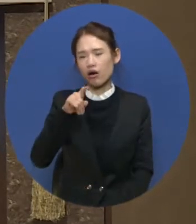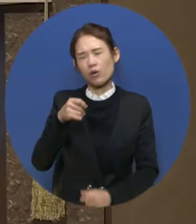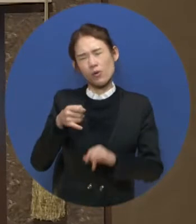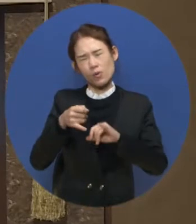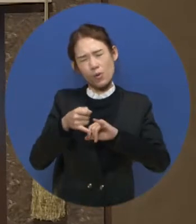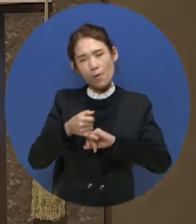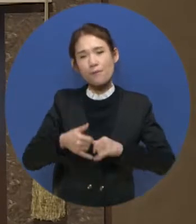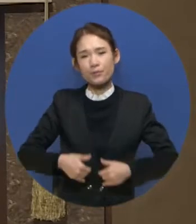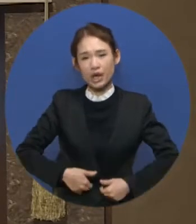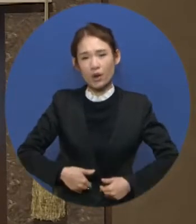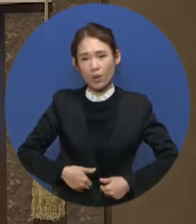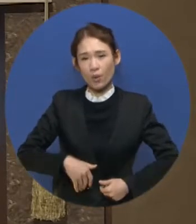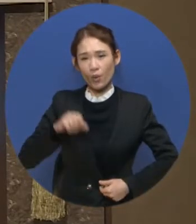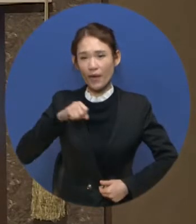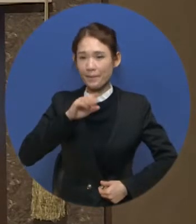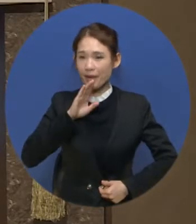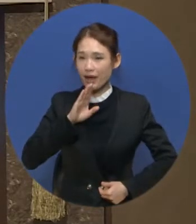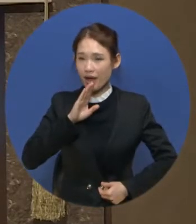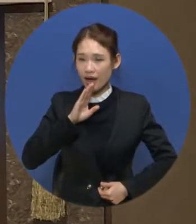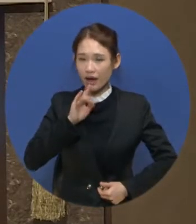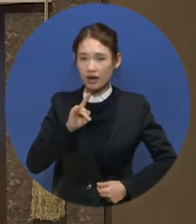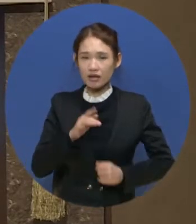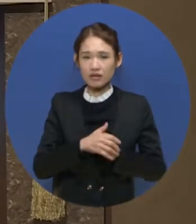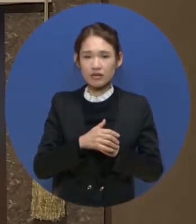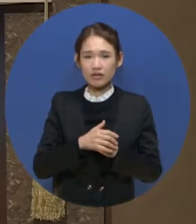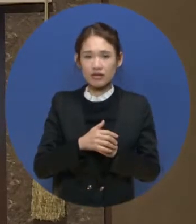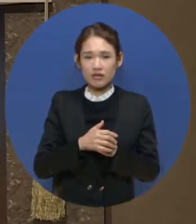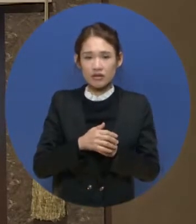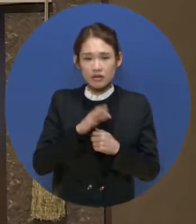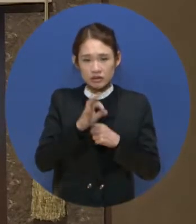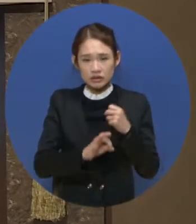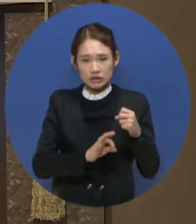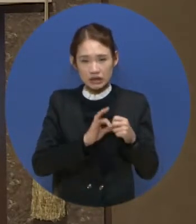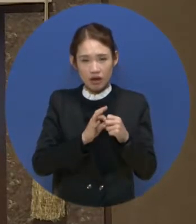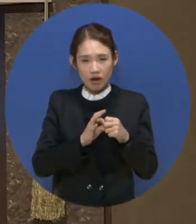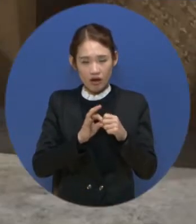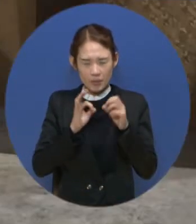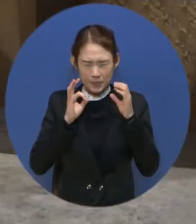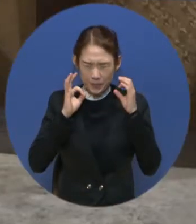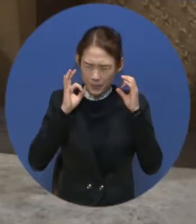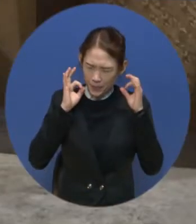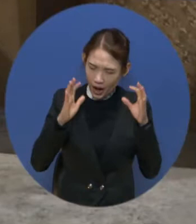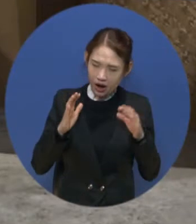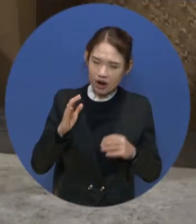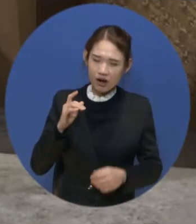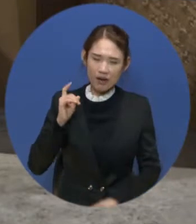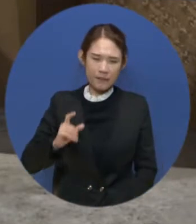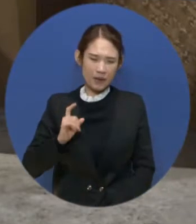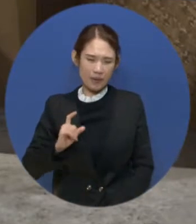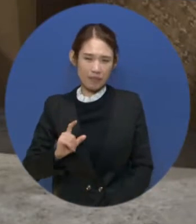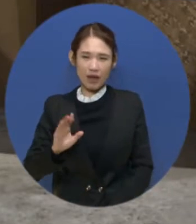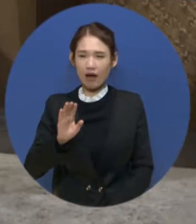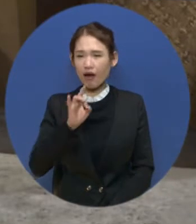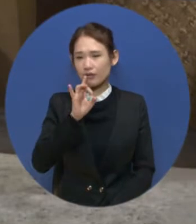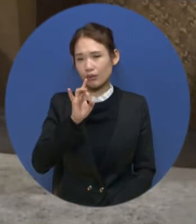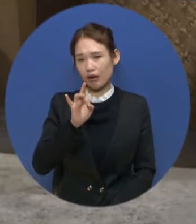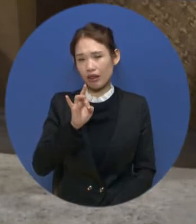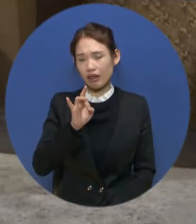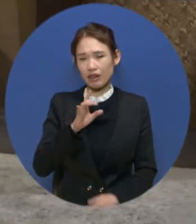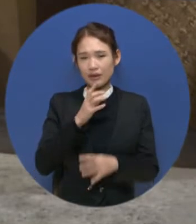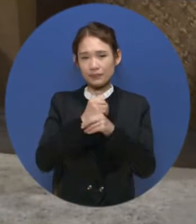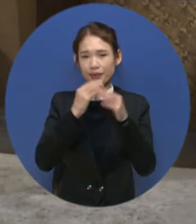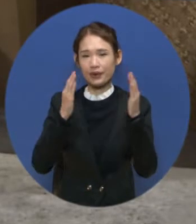필요하다. 해가지고 그 예. 수녀님께서 뭐 10여 년을 막 이렇게 했는데 어필이 안 되다가 그것도 때가 있는 것 같습니다.